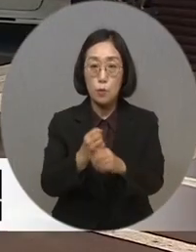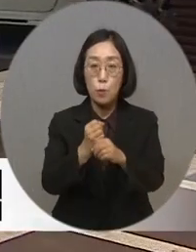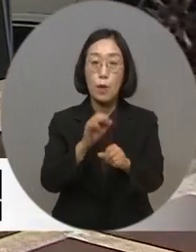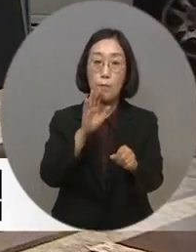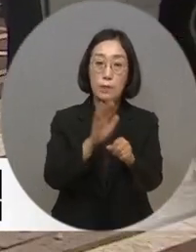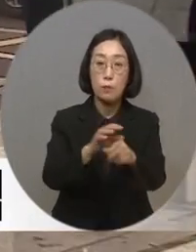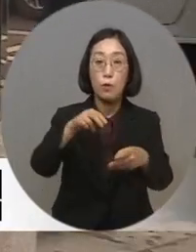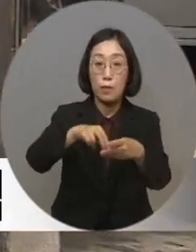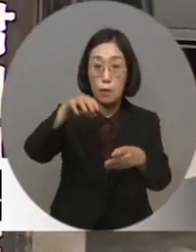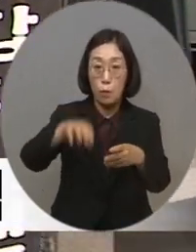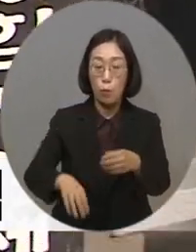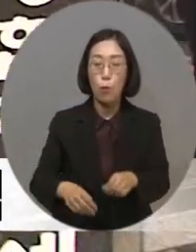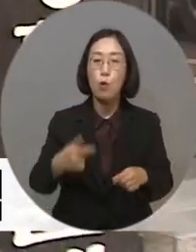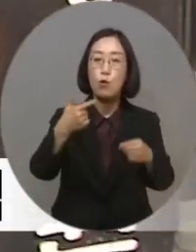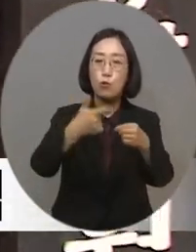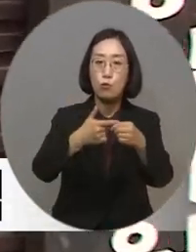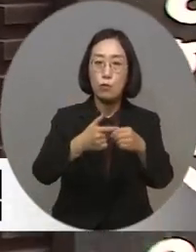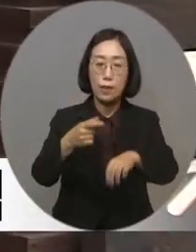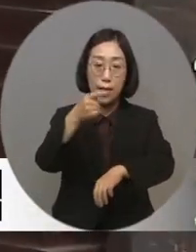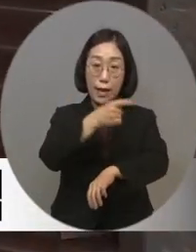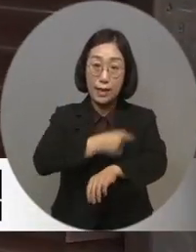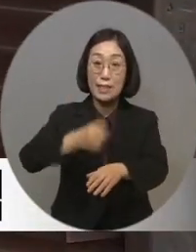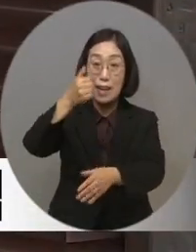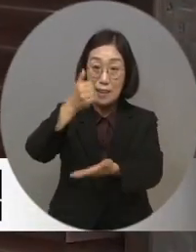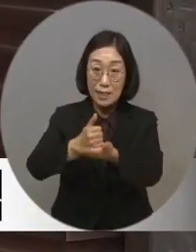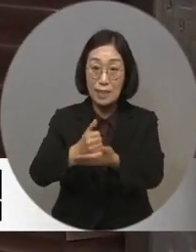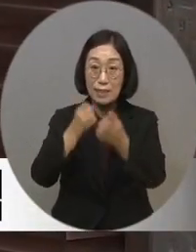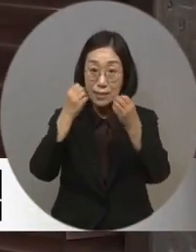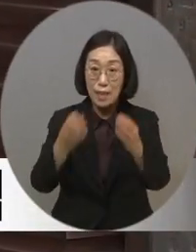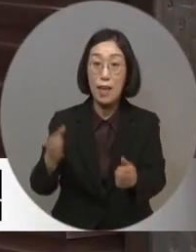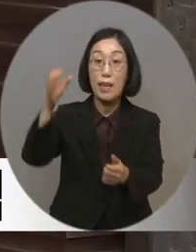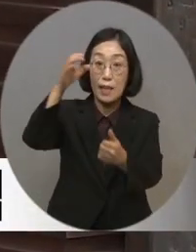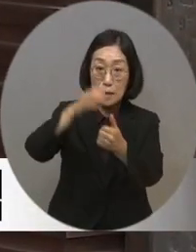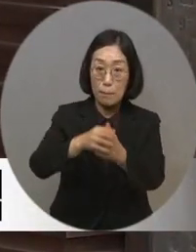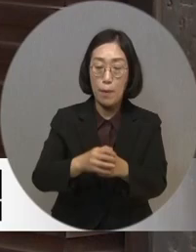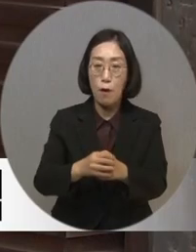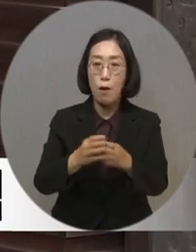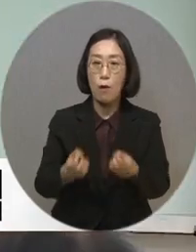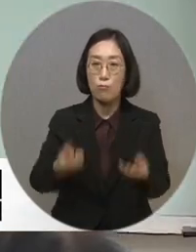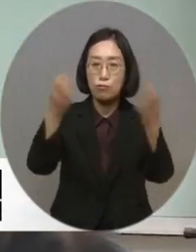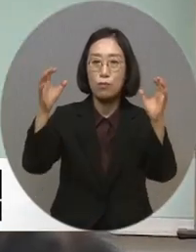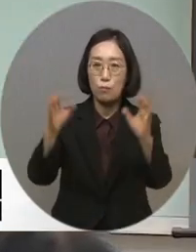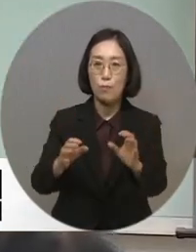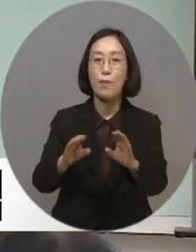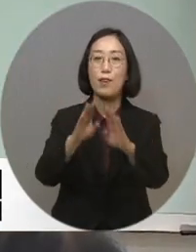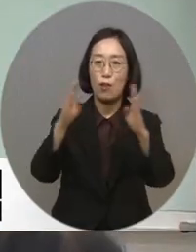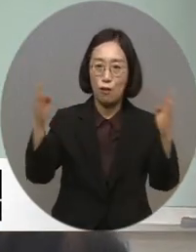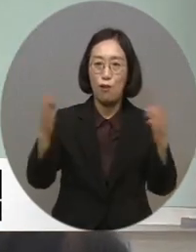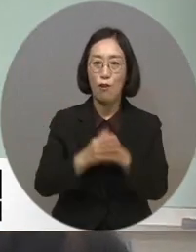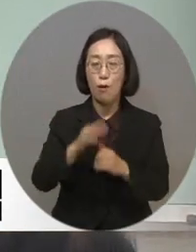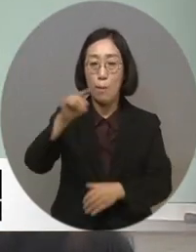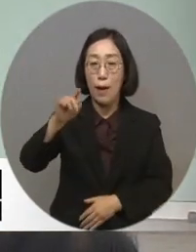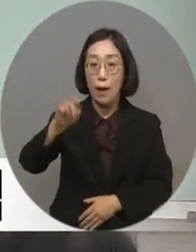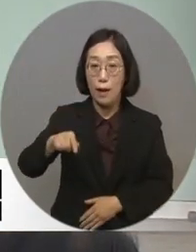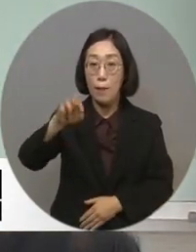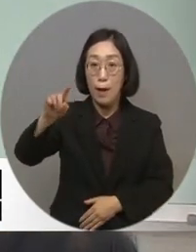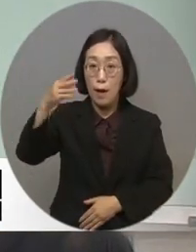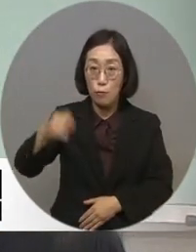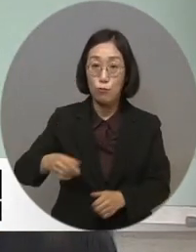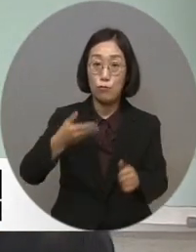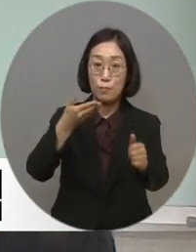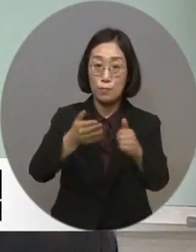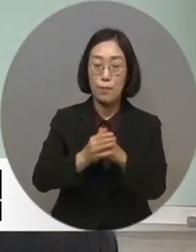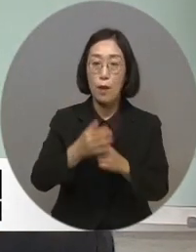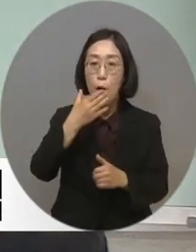장애인기업종합지원센터의 제6대 박마루 이사장의 취임식이 센터 본관에서 열렸습니다. 박마루 이사장은 보건복지부